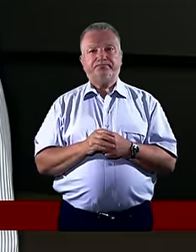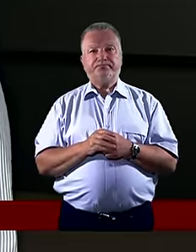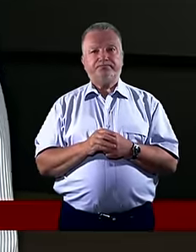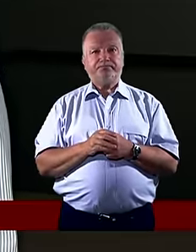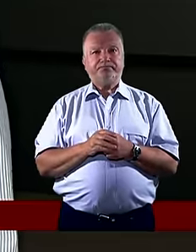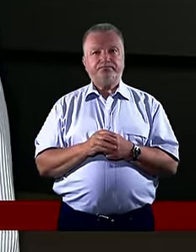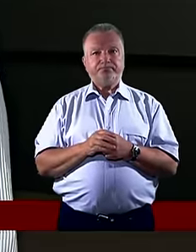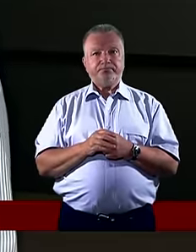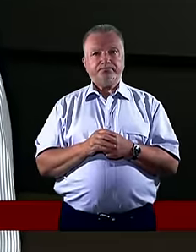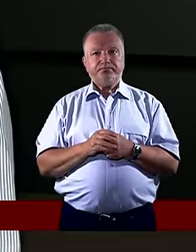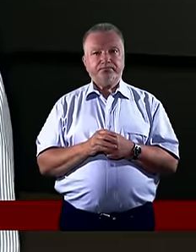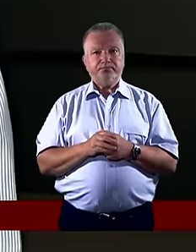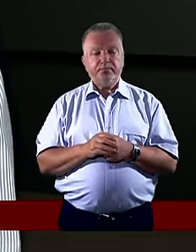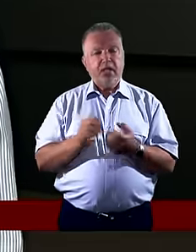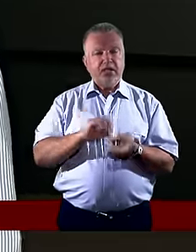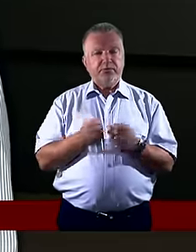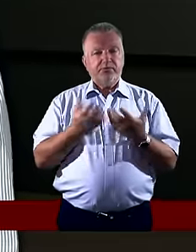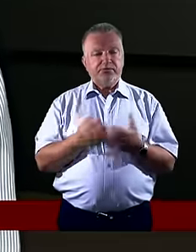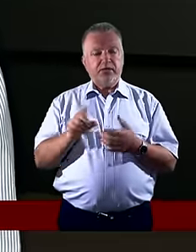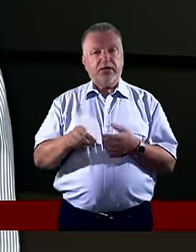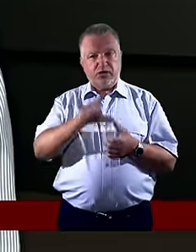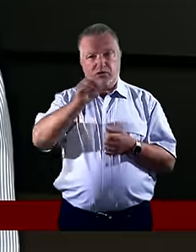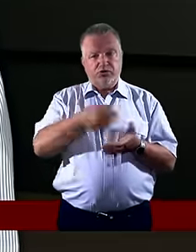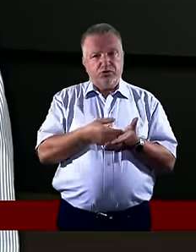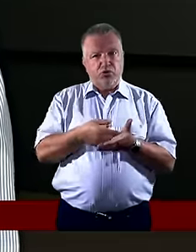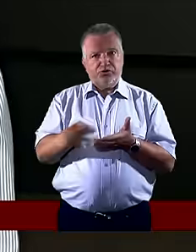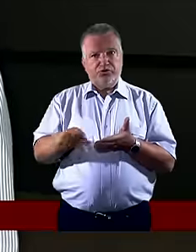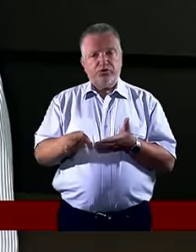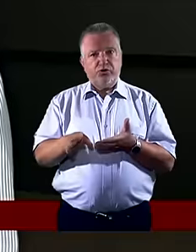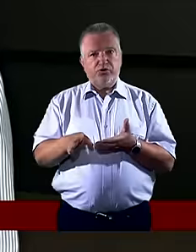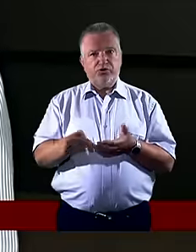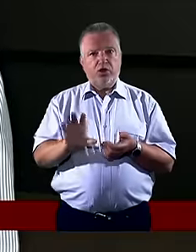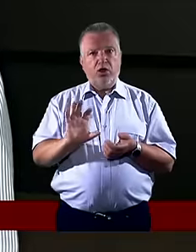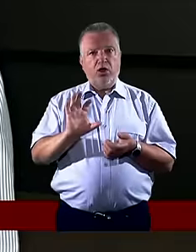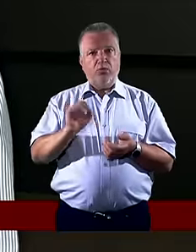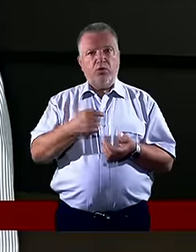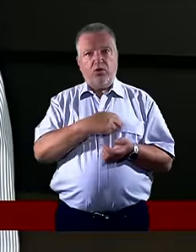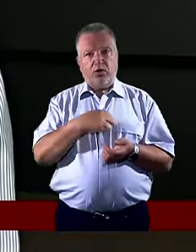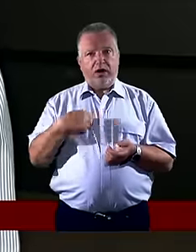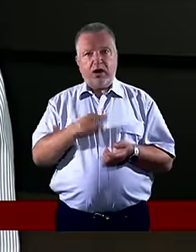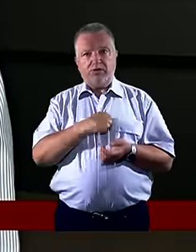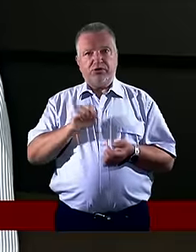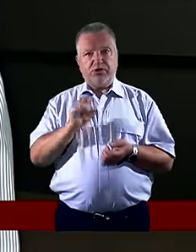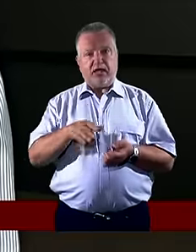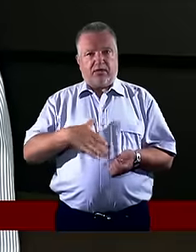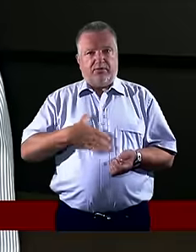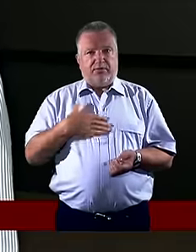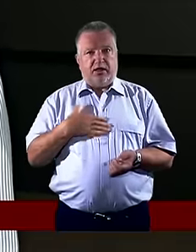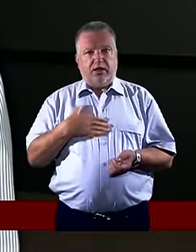nie wiem, kolaborantami albo jakimiś innymi. Gdybyśmy takich ludzi chcieli odsuwać na bok tylko dlatego, że nam się tak wydaje, no to